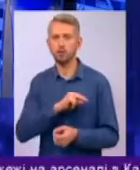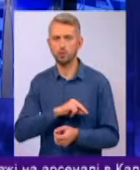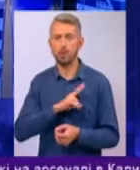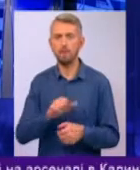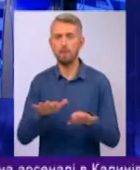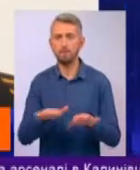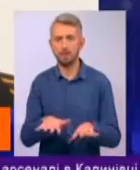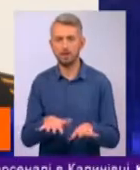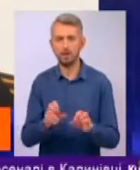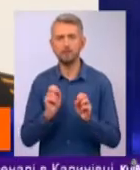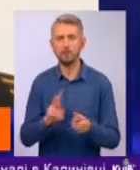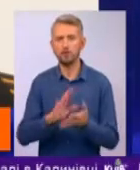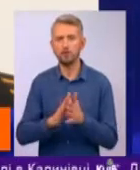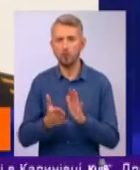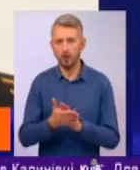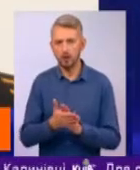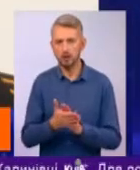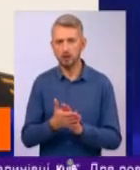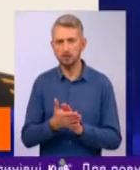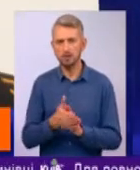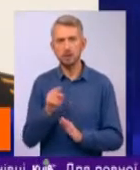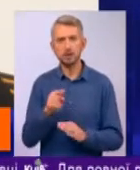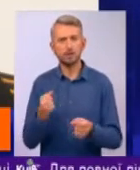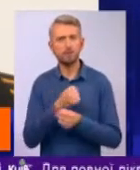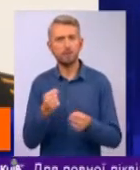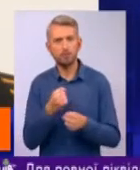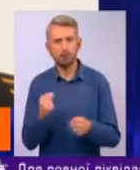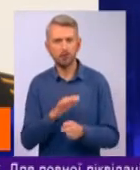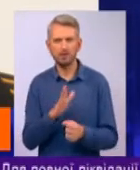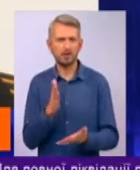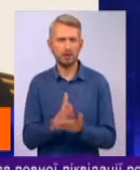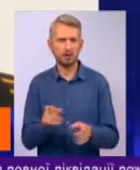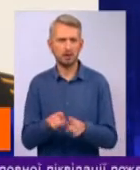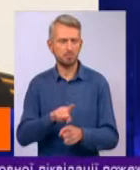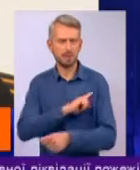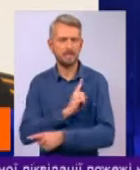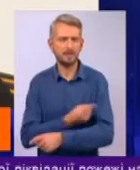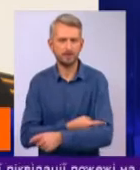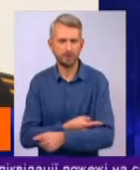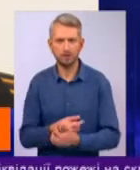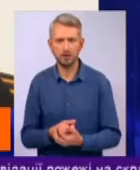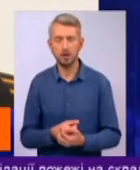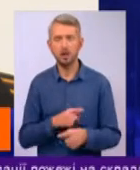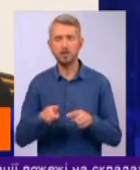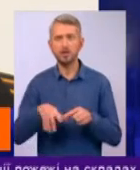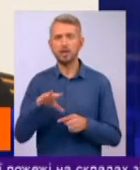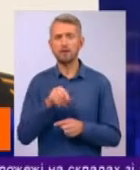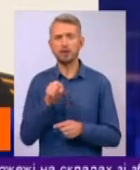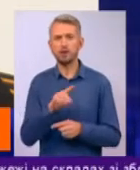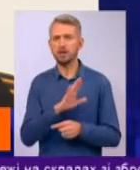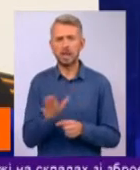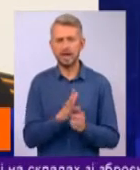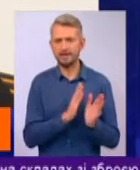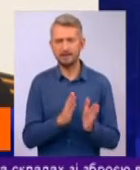на місці надзвичайної ситуації, ці вибухи не є вже такими інтенсивними. Швидше за все, вони не